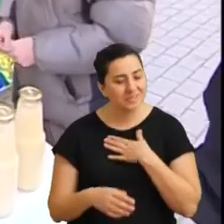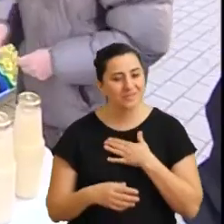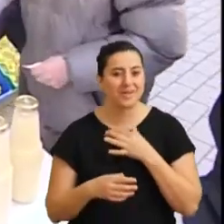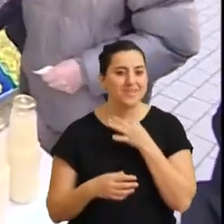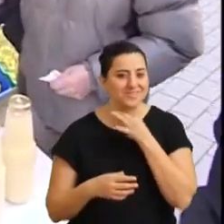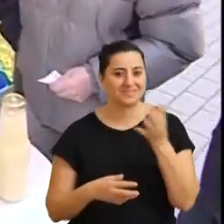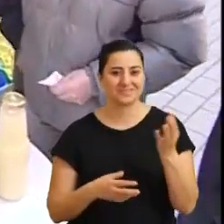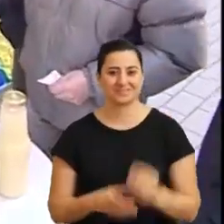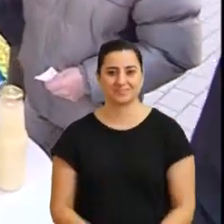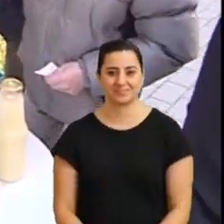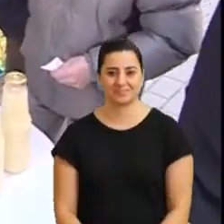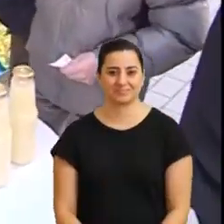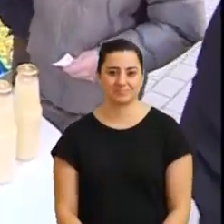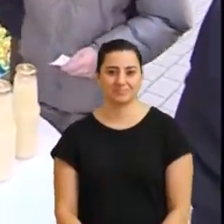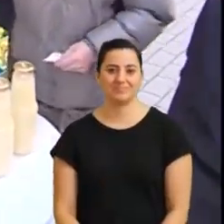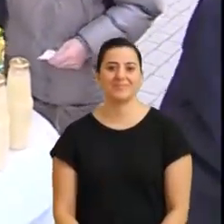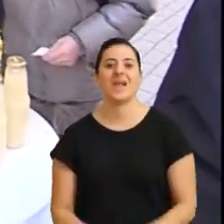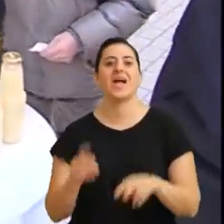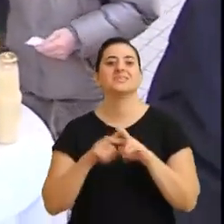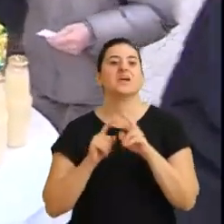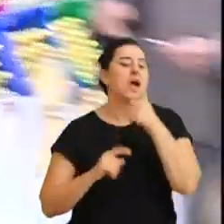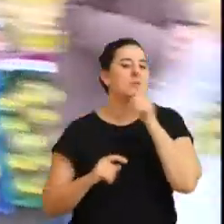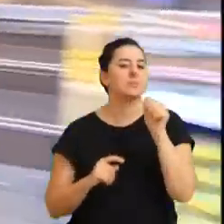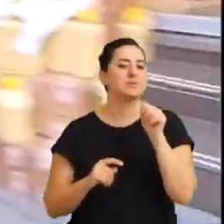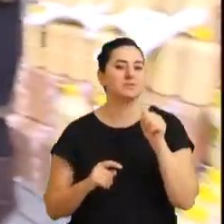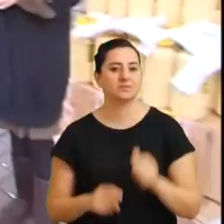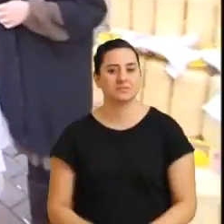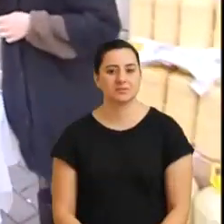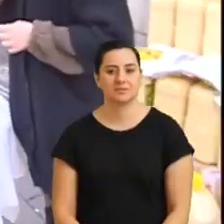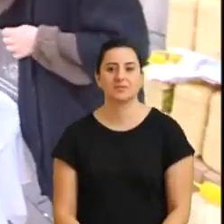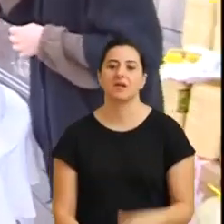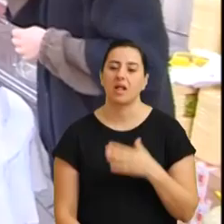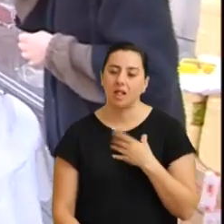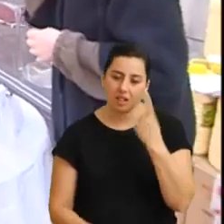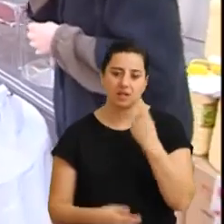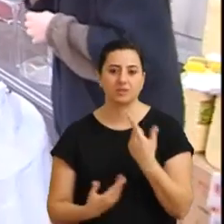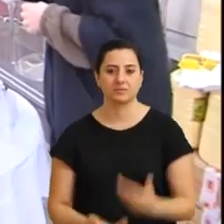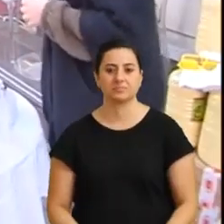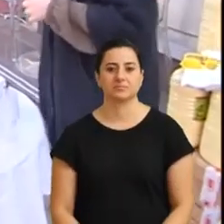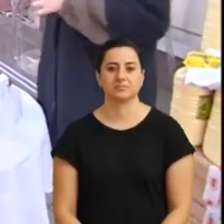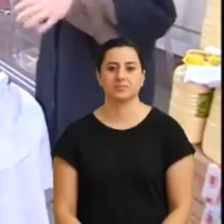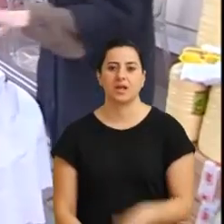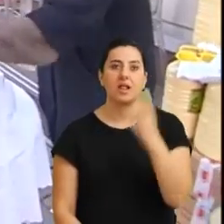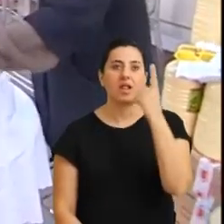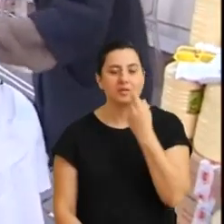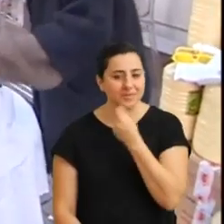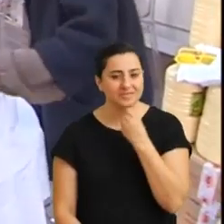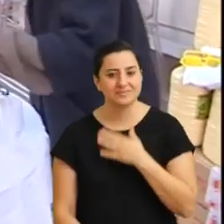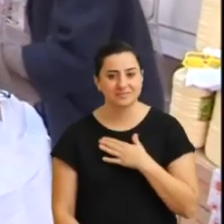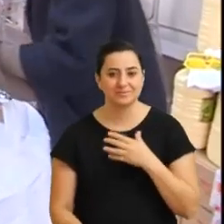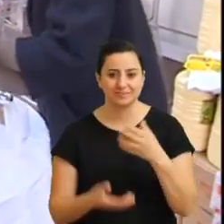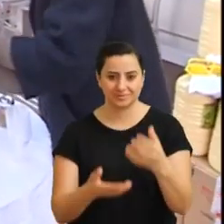bereket versin. 5 lira, 3 litre, 7,5, 5 litre, 12,5. Ondan 3 lira. Allah bereket versin abi. Allah bereket versin.